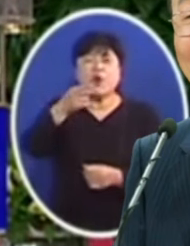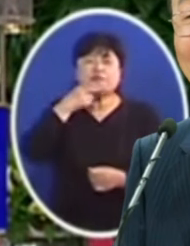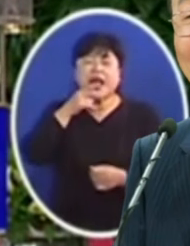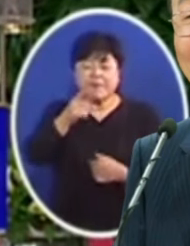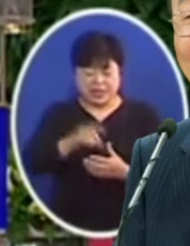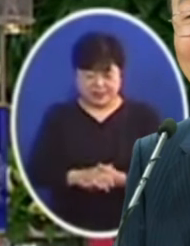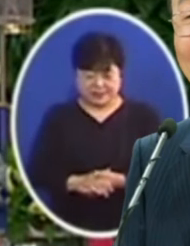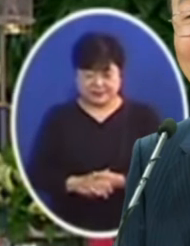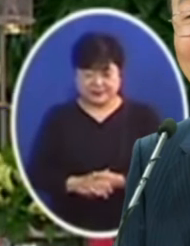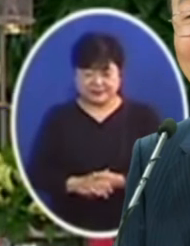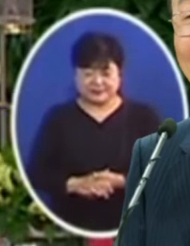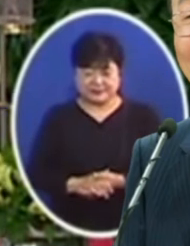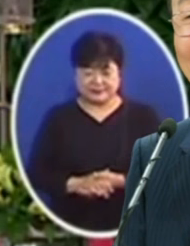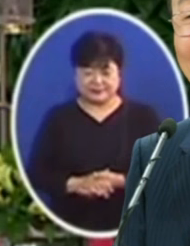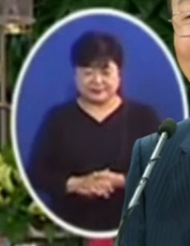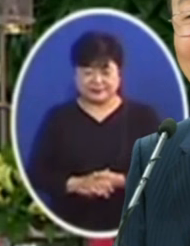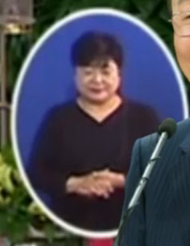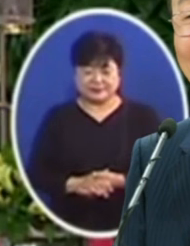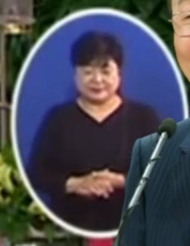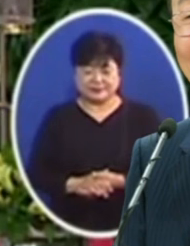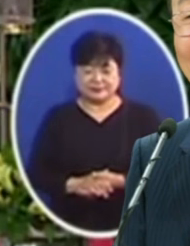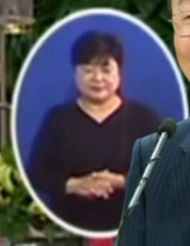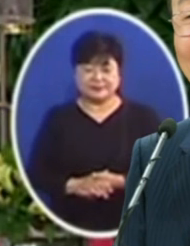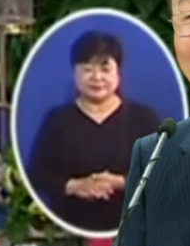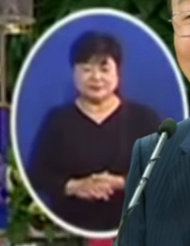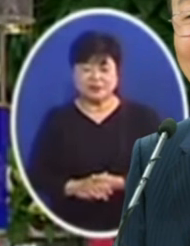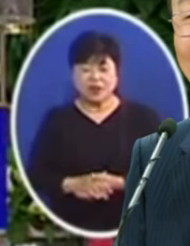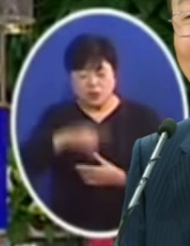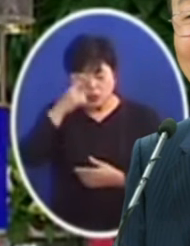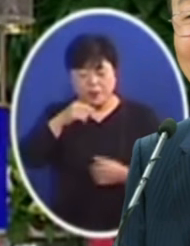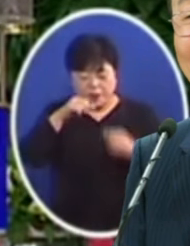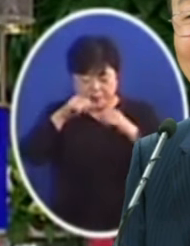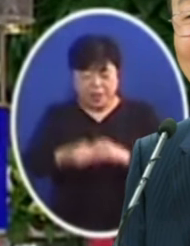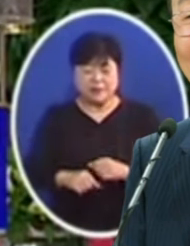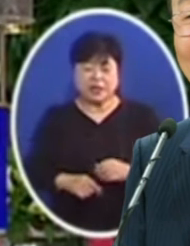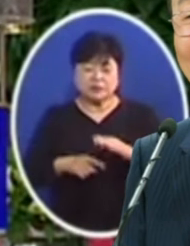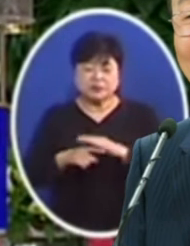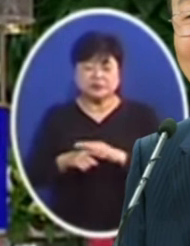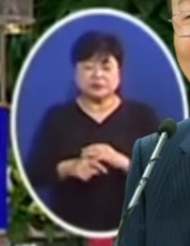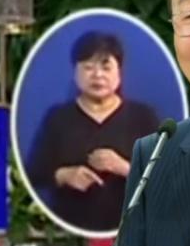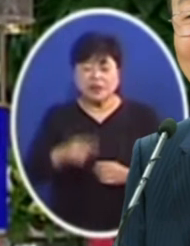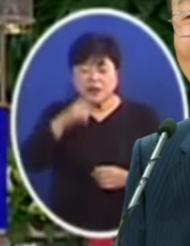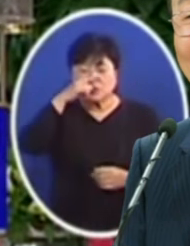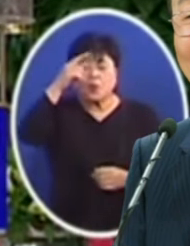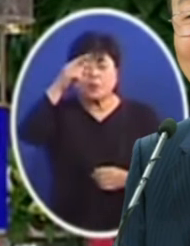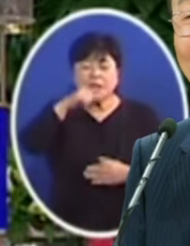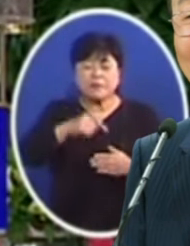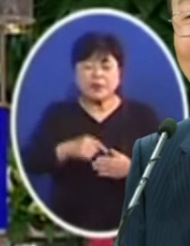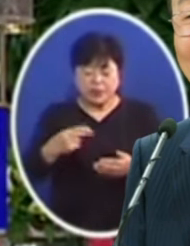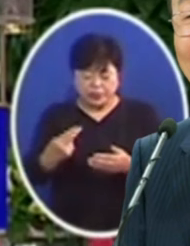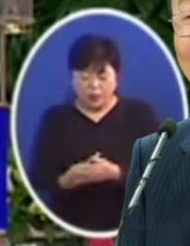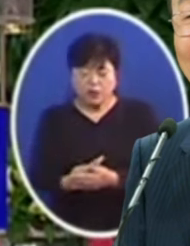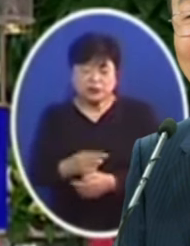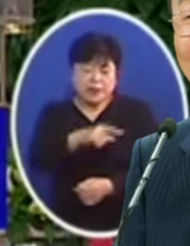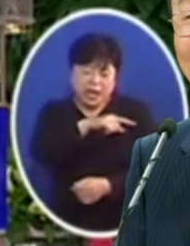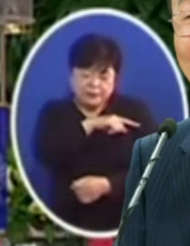하나이다. 잠언서 16장 18절에 교만은 폐망의 선봉이요 교만한 마음은 넘어짐의 앞잡이니라.